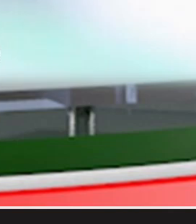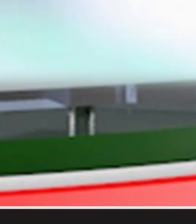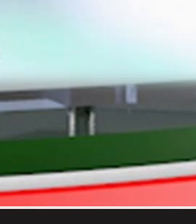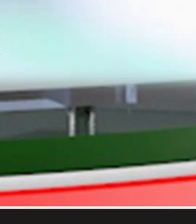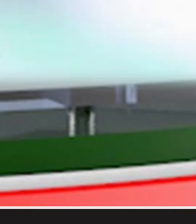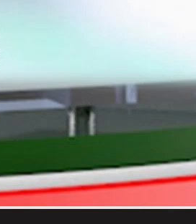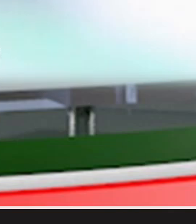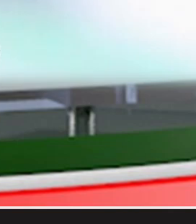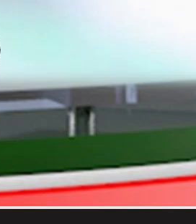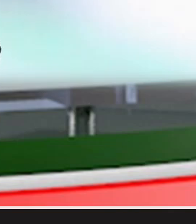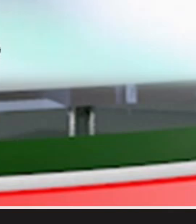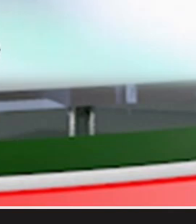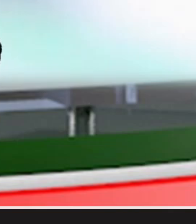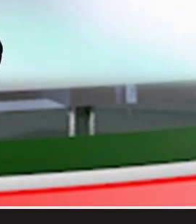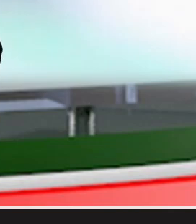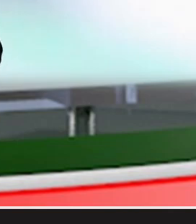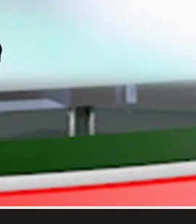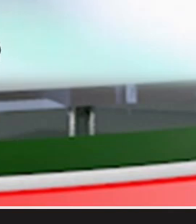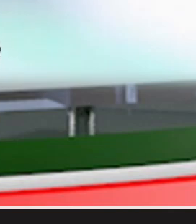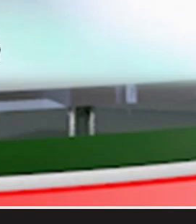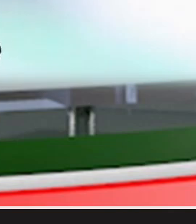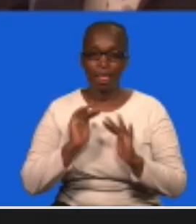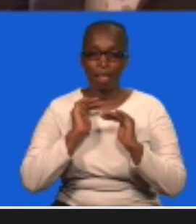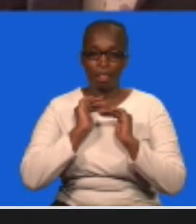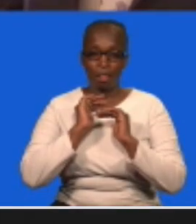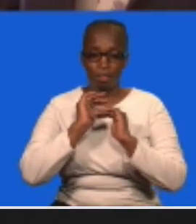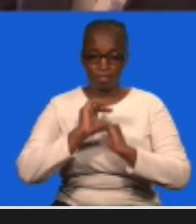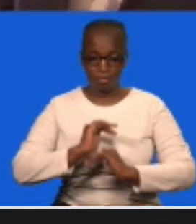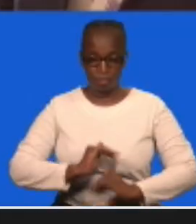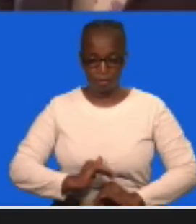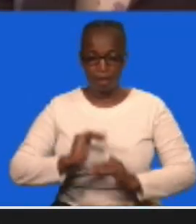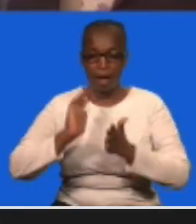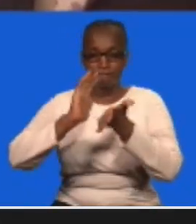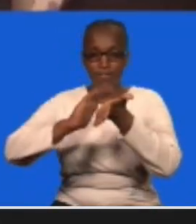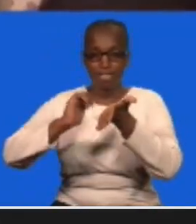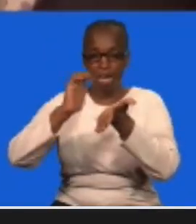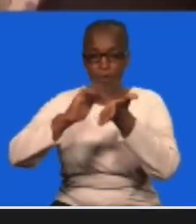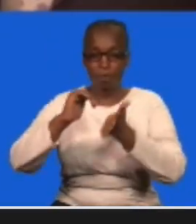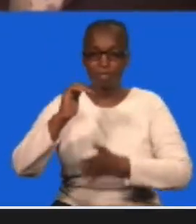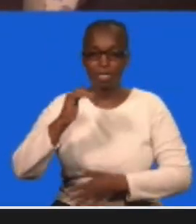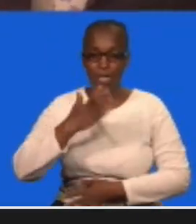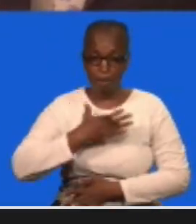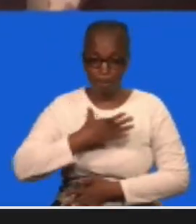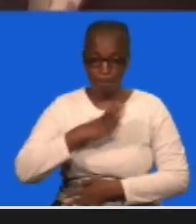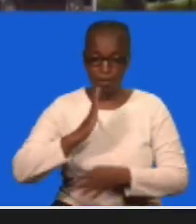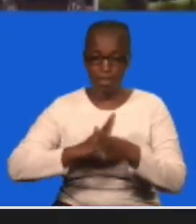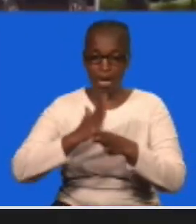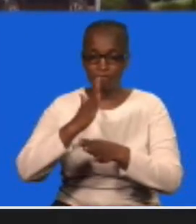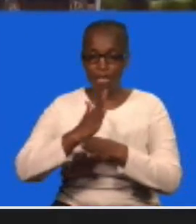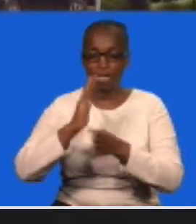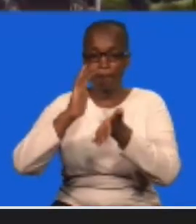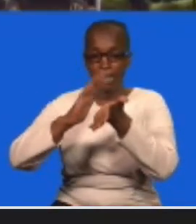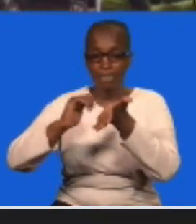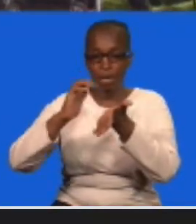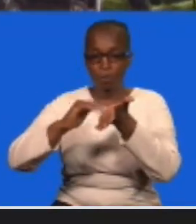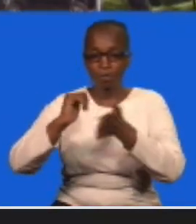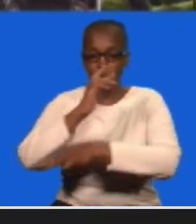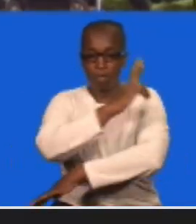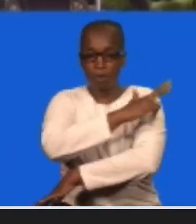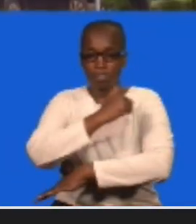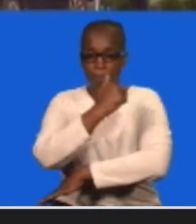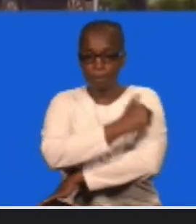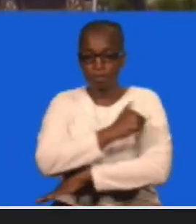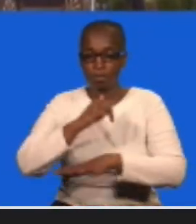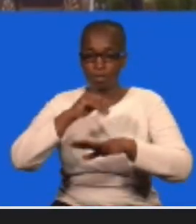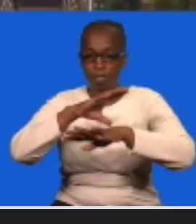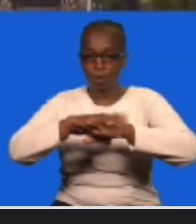alikuwa pale na akarejea na taarifa ifuatayo. Ni afueni kwa wakazi wa Machakos baada ya hospitali ya rufaa ya Machakos